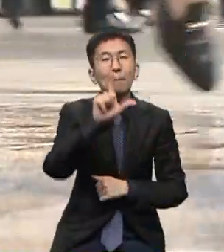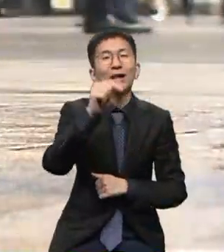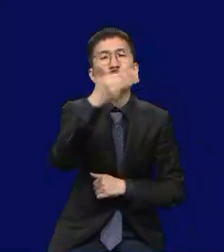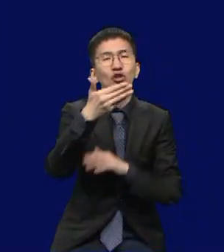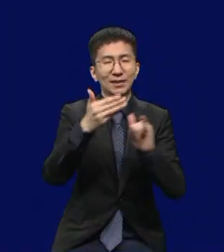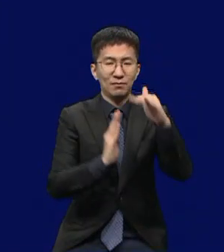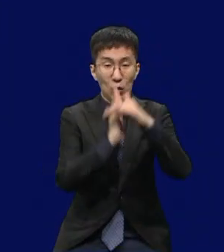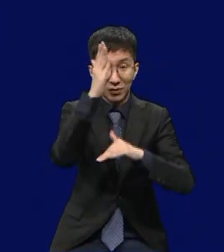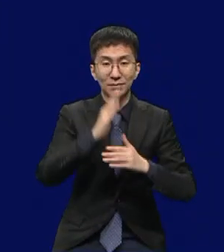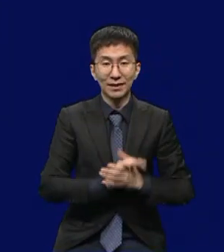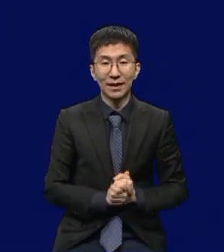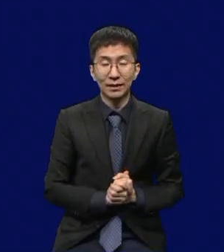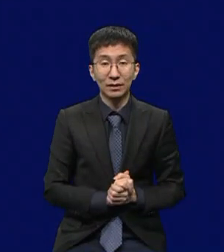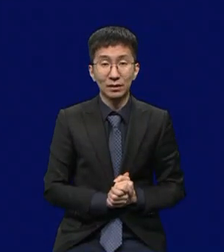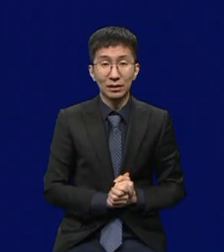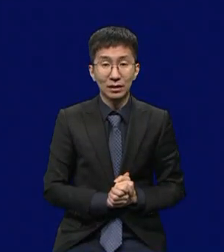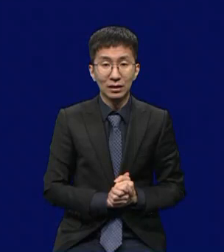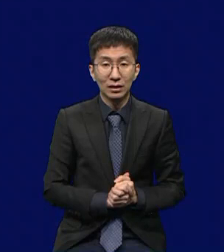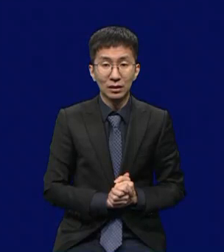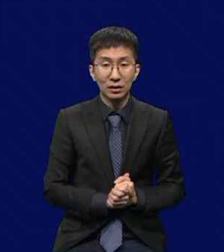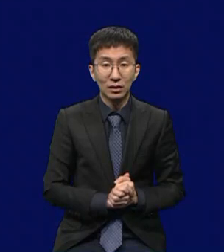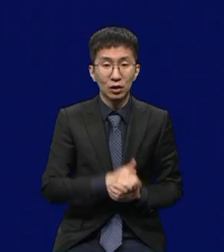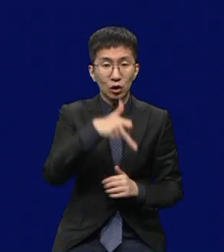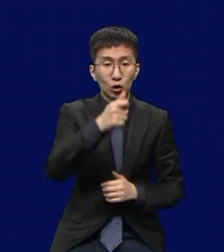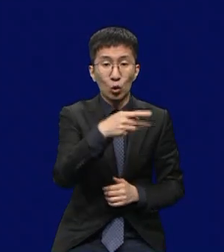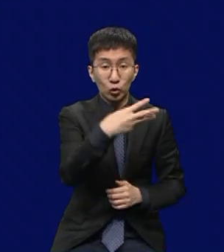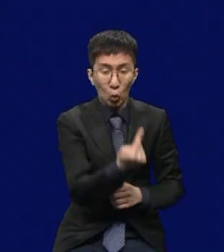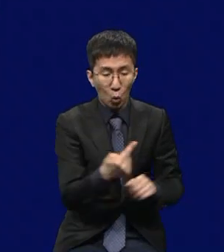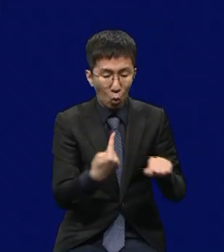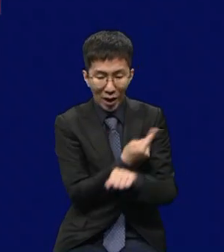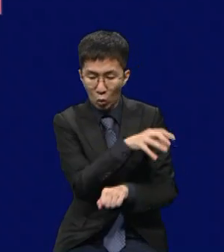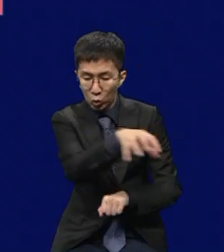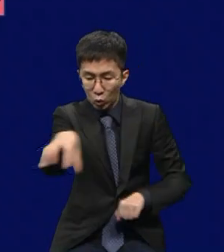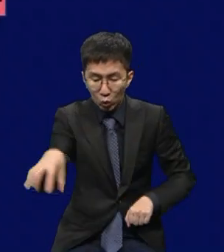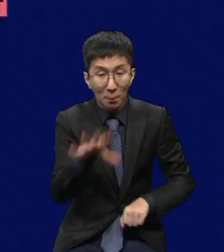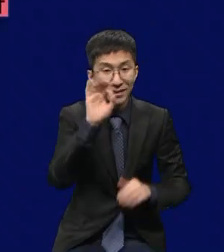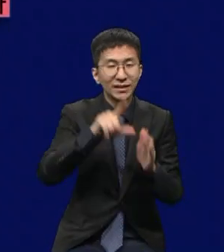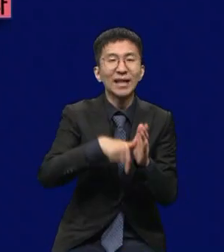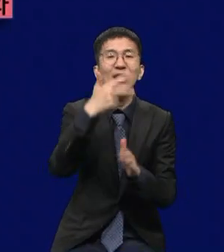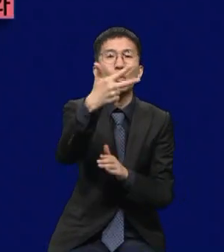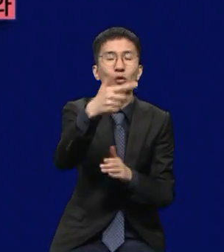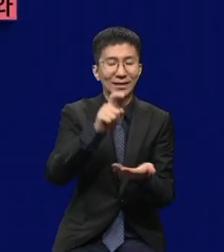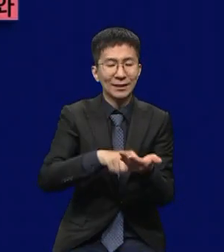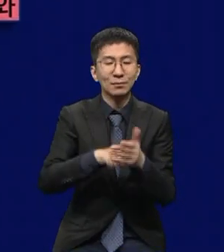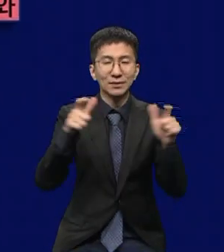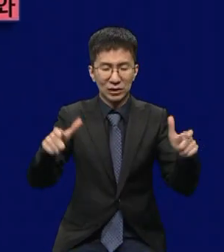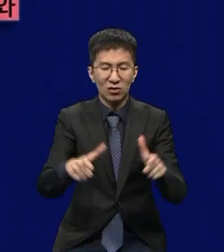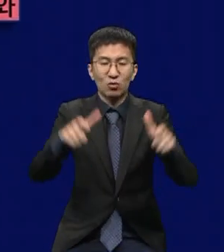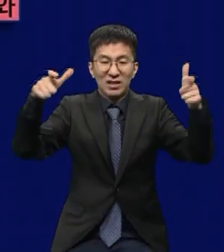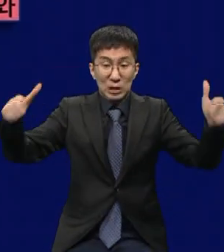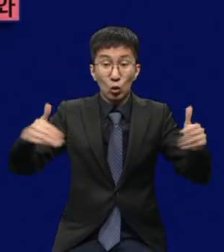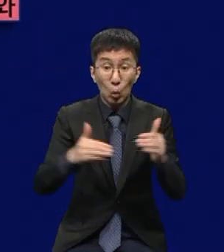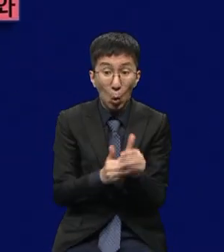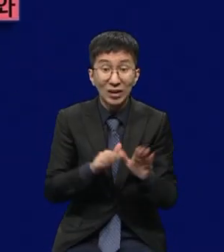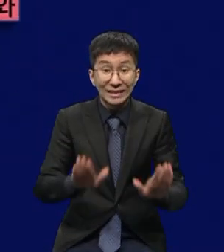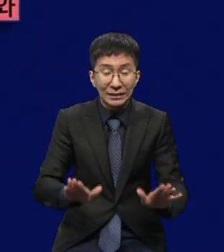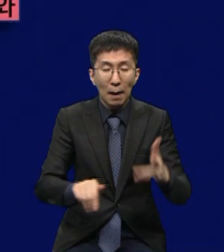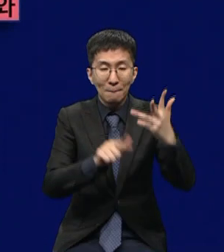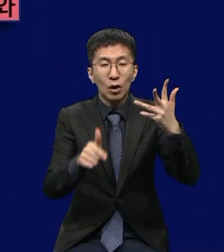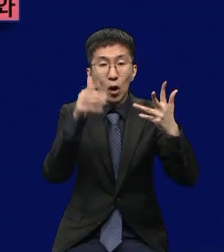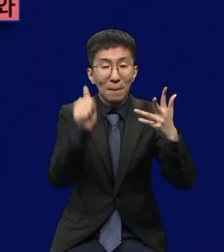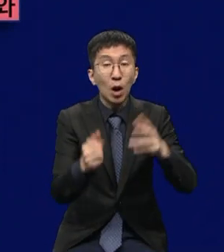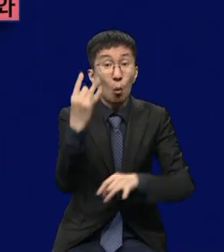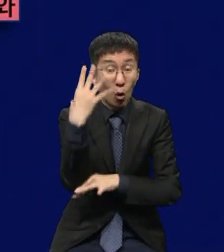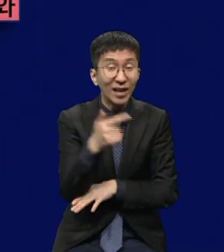넘겼습니다. 일본 정부는 교토 등 7개 광역 지자체로 긴급사태를 확대하고 이달 말까지였던